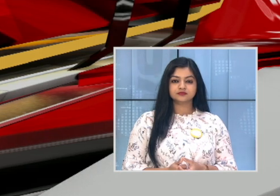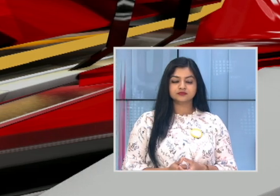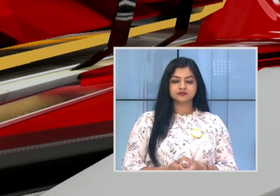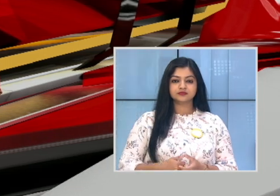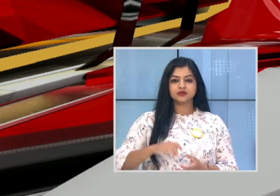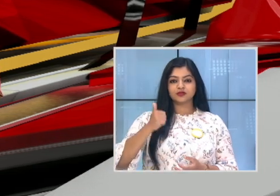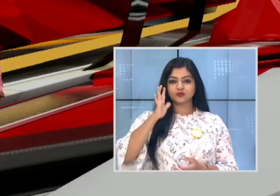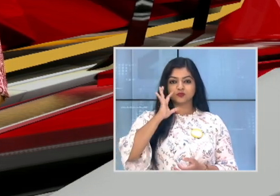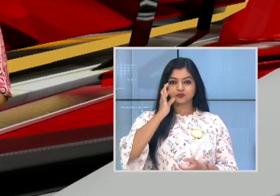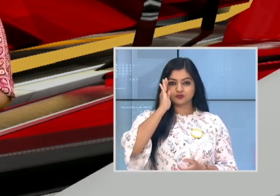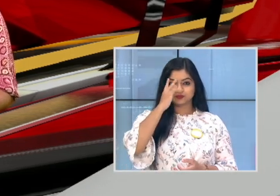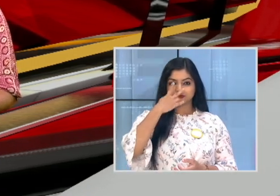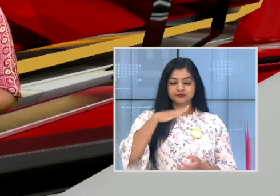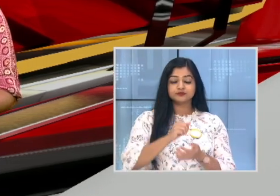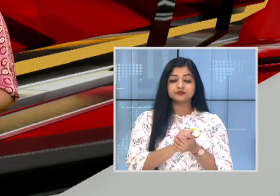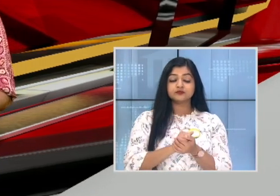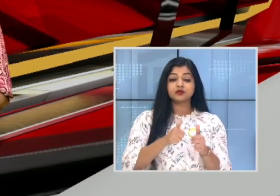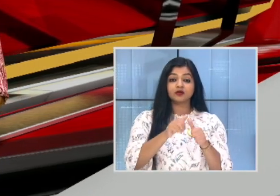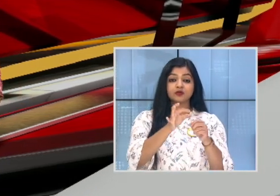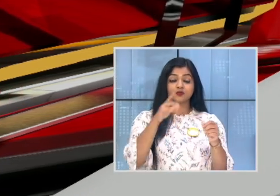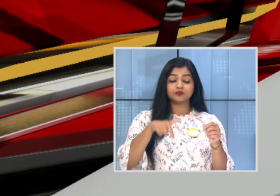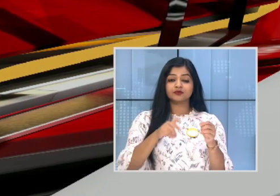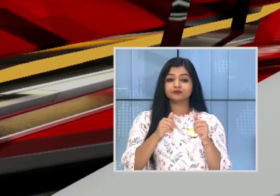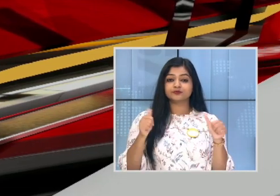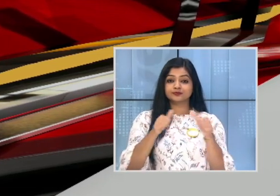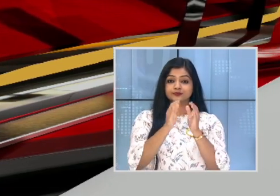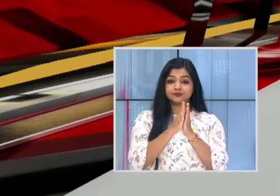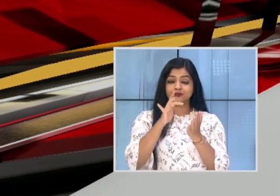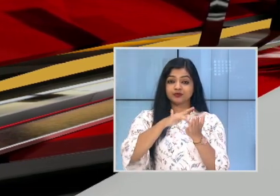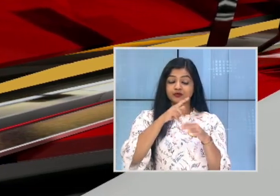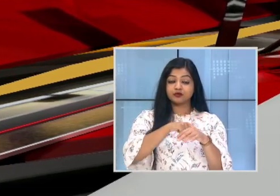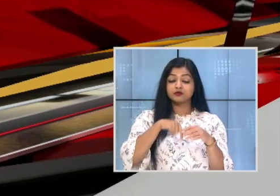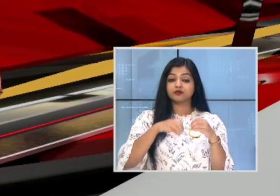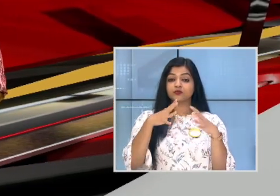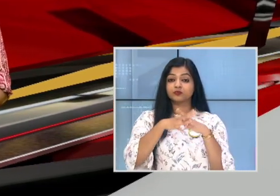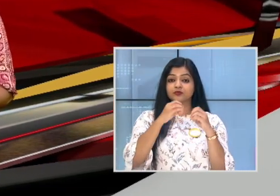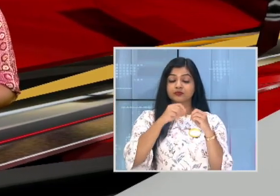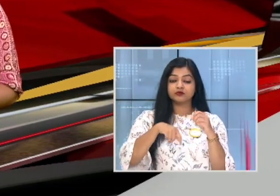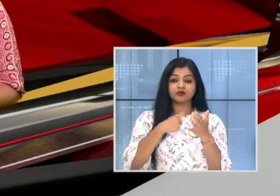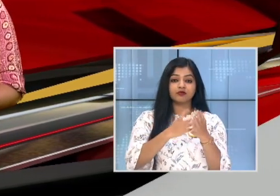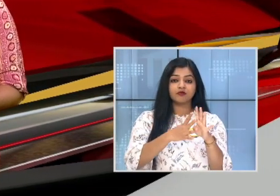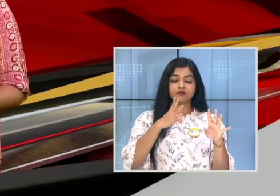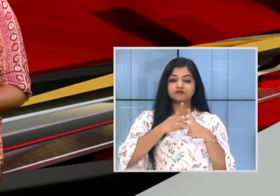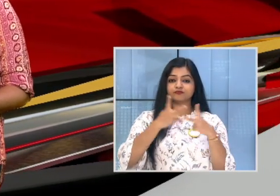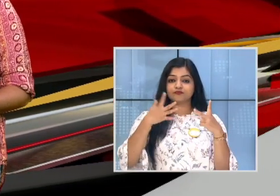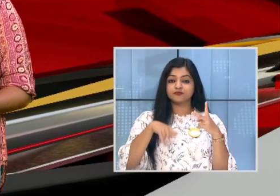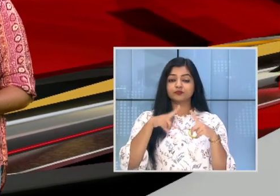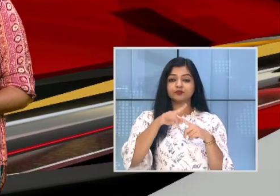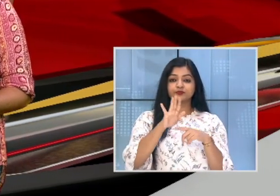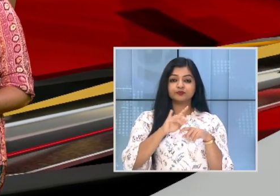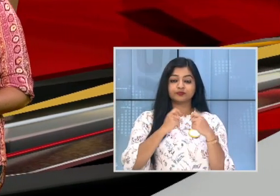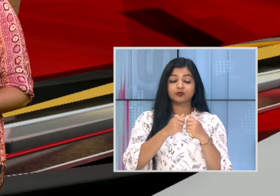പ്രധാനപ്പെട്ട ഒരു വാർത്തയിലേക്ക് കൂടി കടക്കുന്നു. അയോധ്യ പ്രതിഷ്ഠാ ദിനത്തിൽ ബംഗാളിൽ റാലി പ്രഖ്യാപിച്ച് തൃണമൂൽ കോൺഗ്രസ്. എല്ലാ മതത്തിലെയും